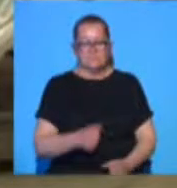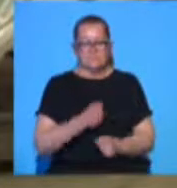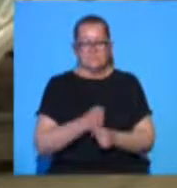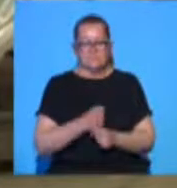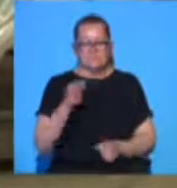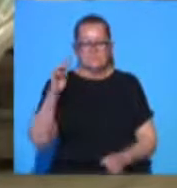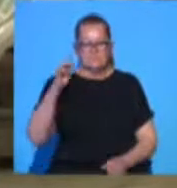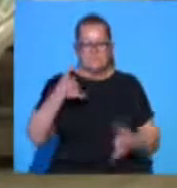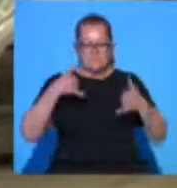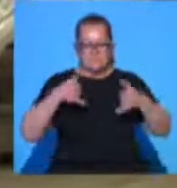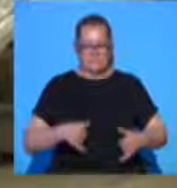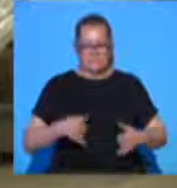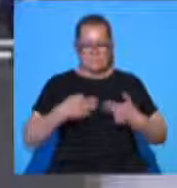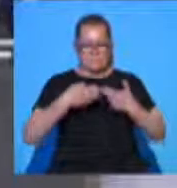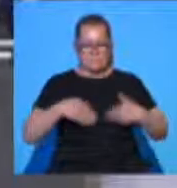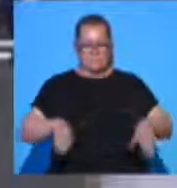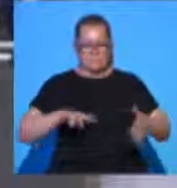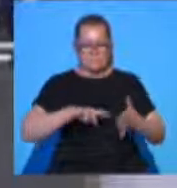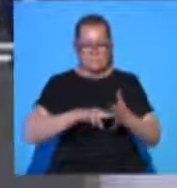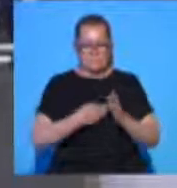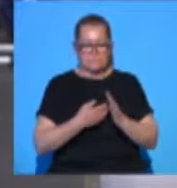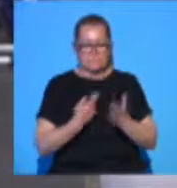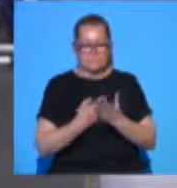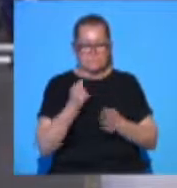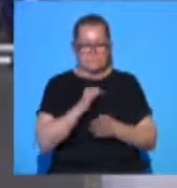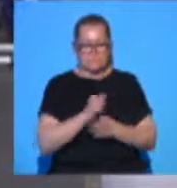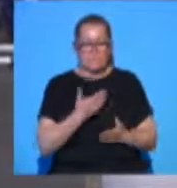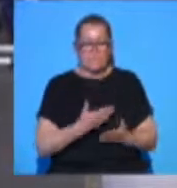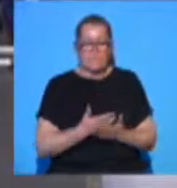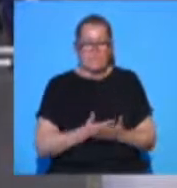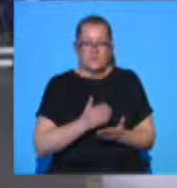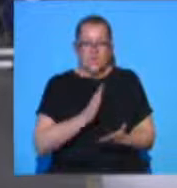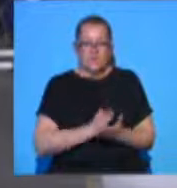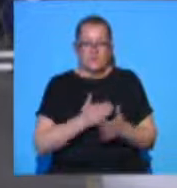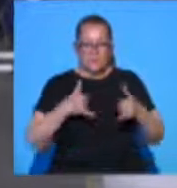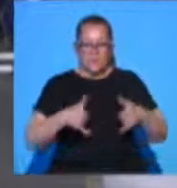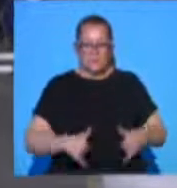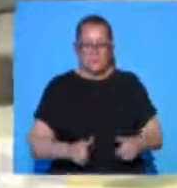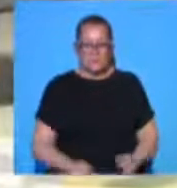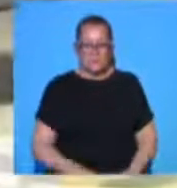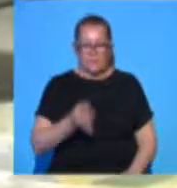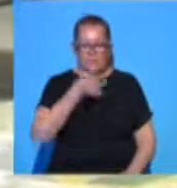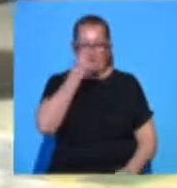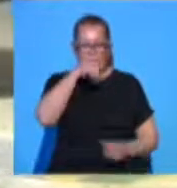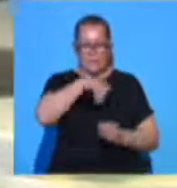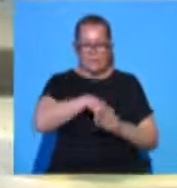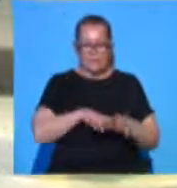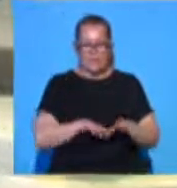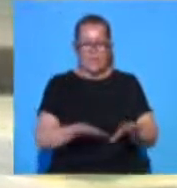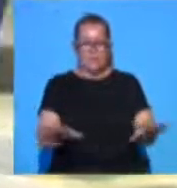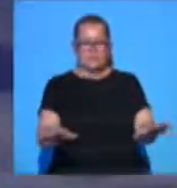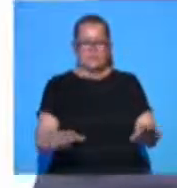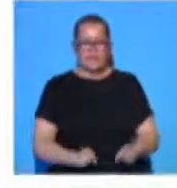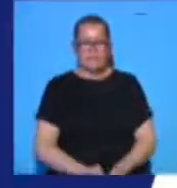Angajații Ford sunt de astăzi în șomaș tehnic timp de o săptămână. De ce s-a luat această decizie, vă spunem imediat în telejurnal.